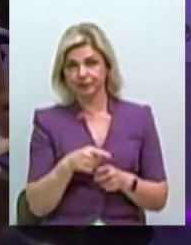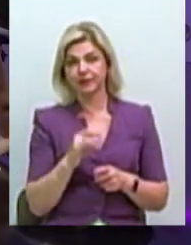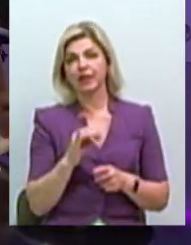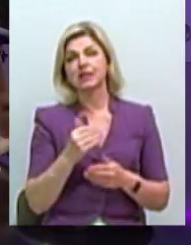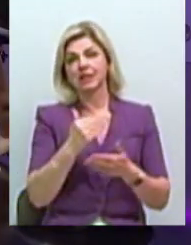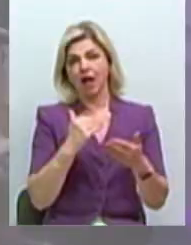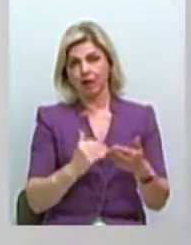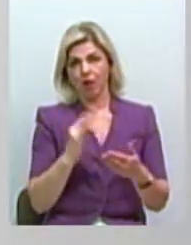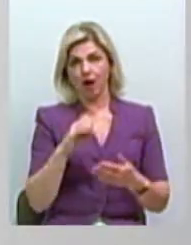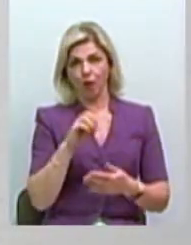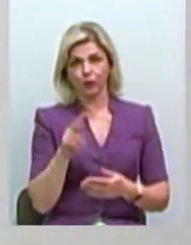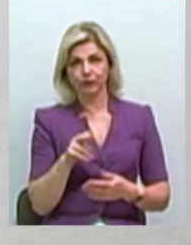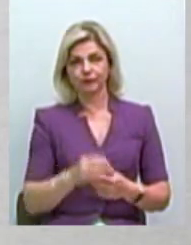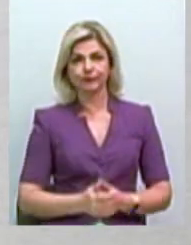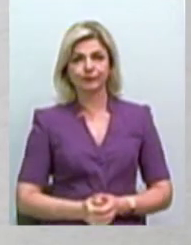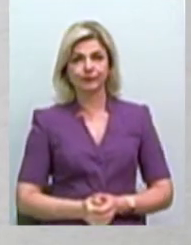раунд.